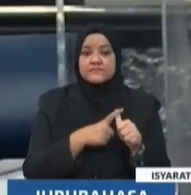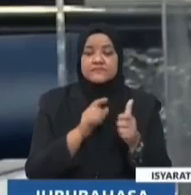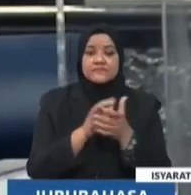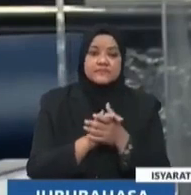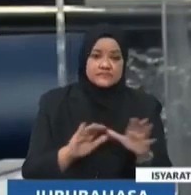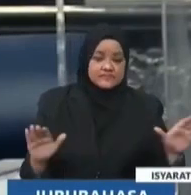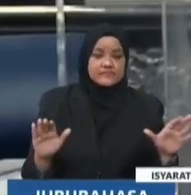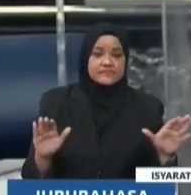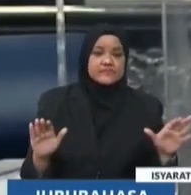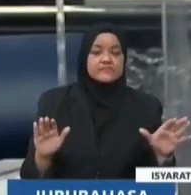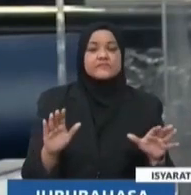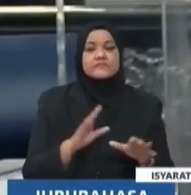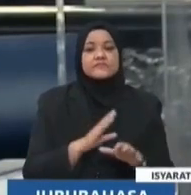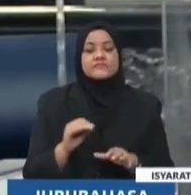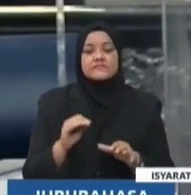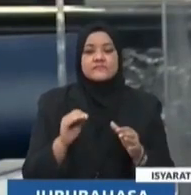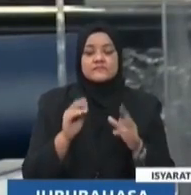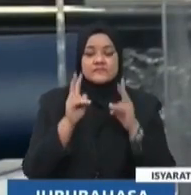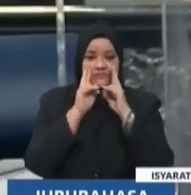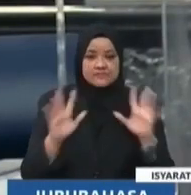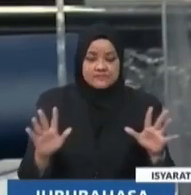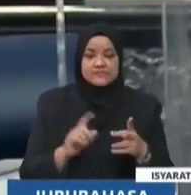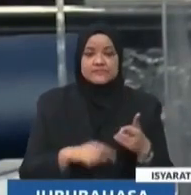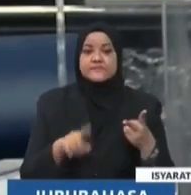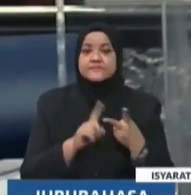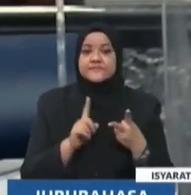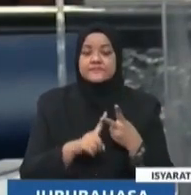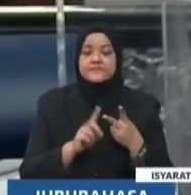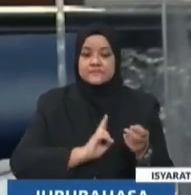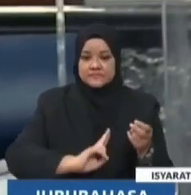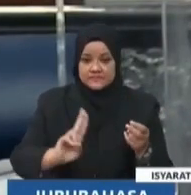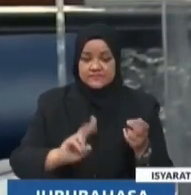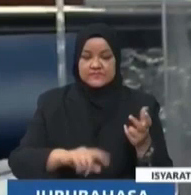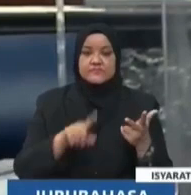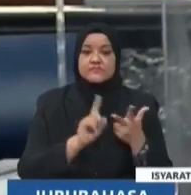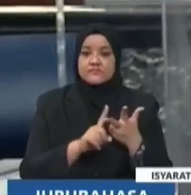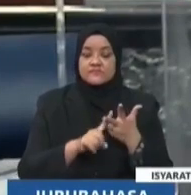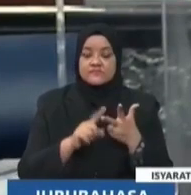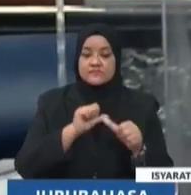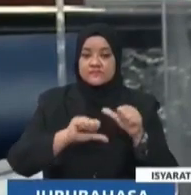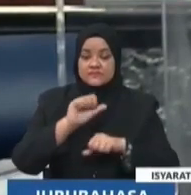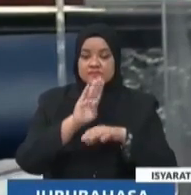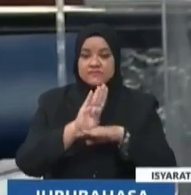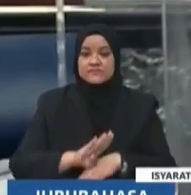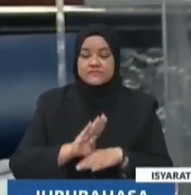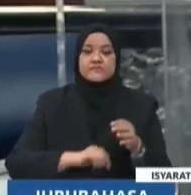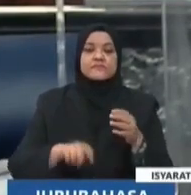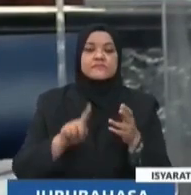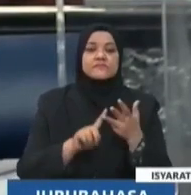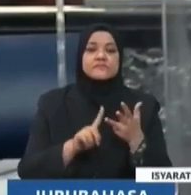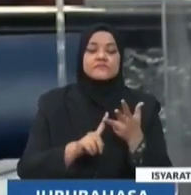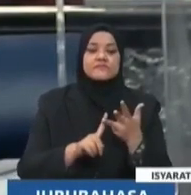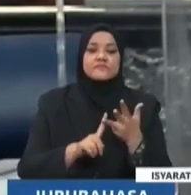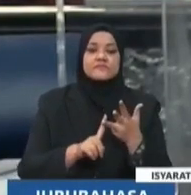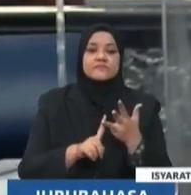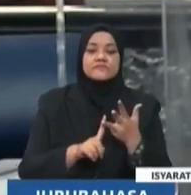pertama keselamatan dan juga ketentraman awam kedua keagamaan ketiga sosial-budaya dan